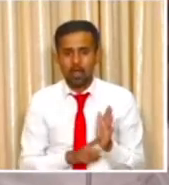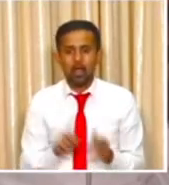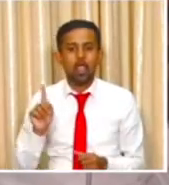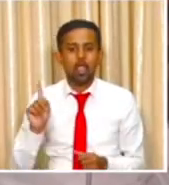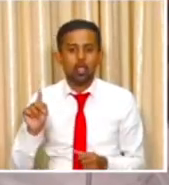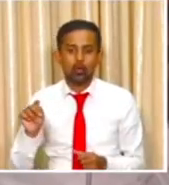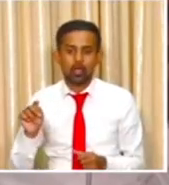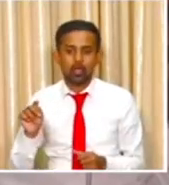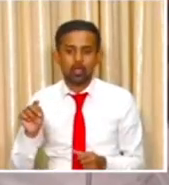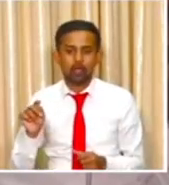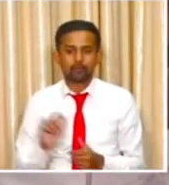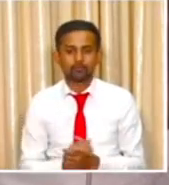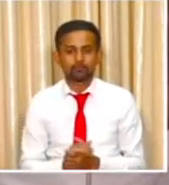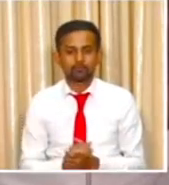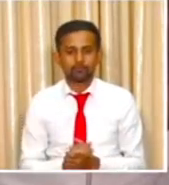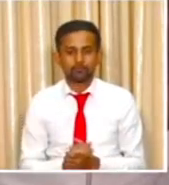11කට